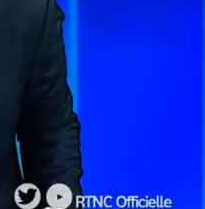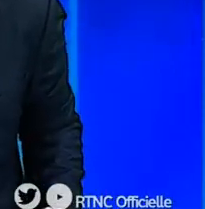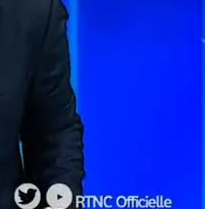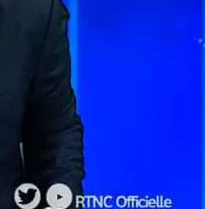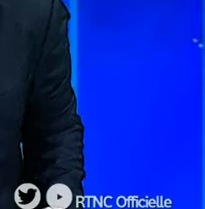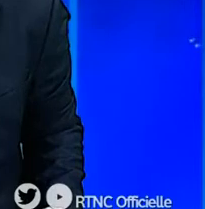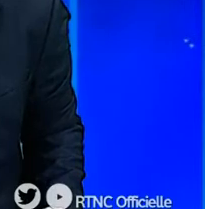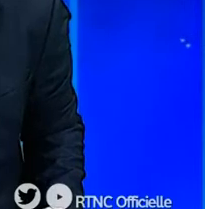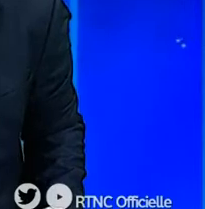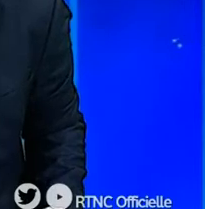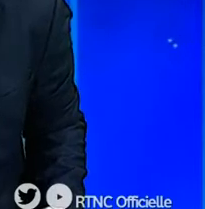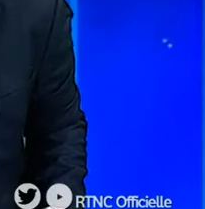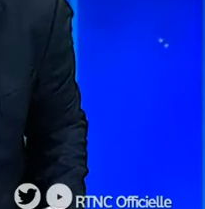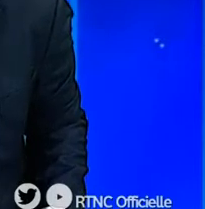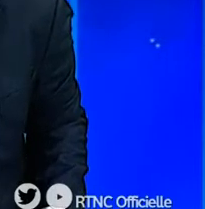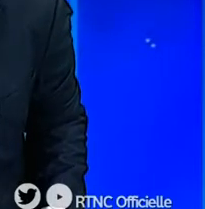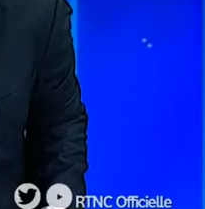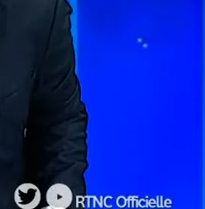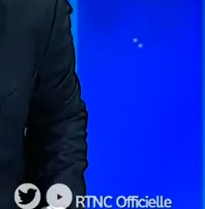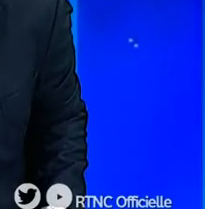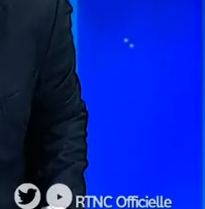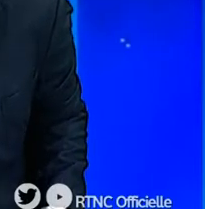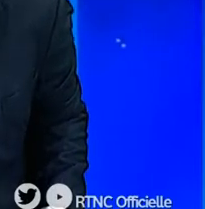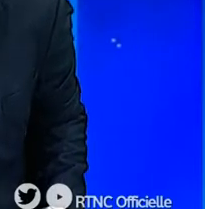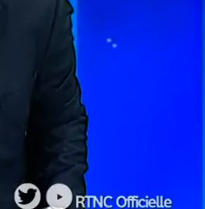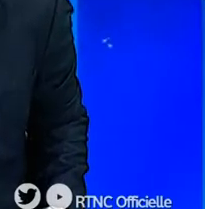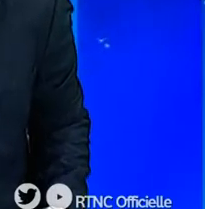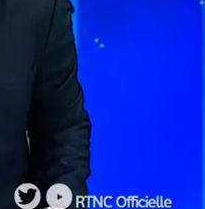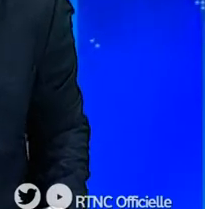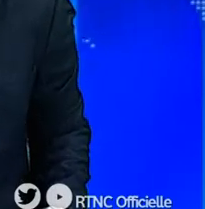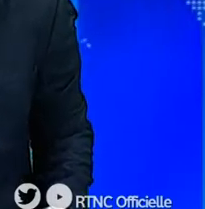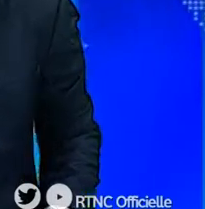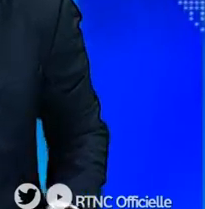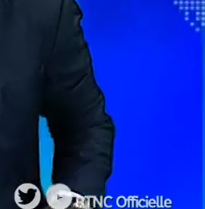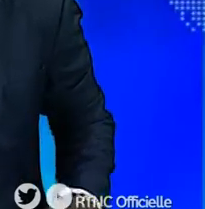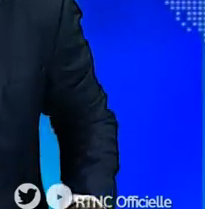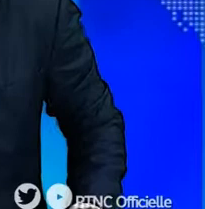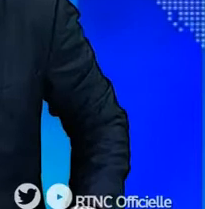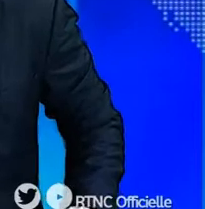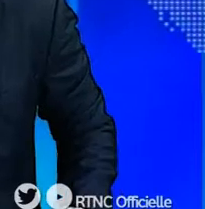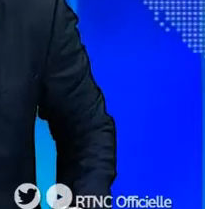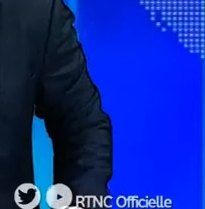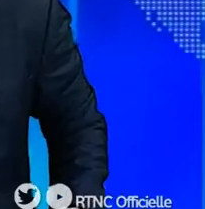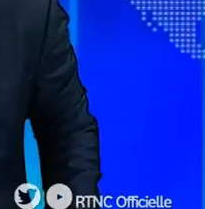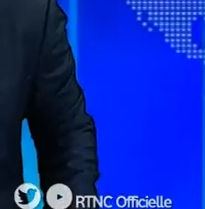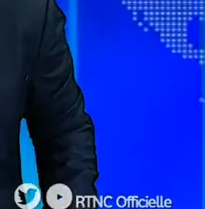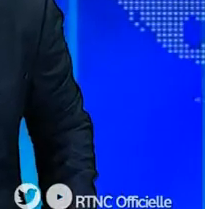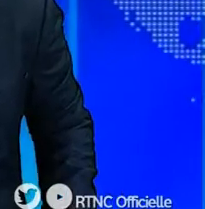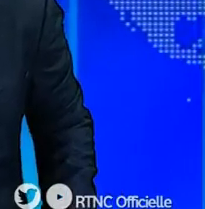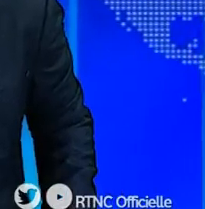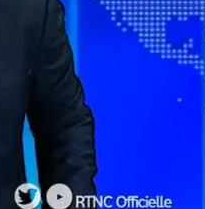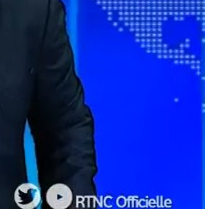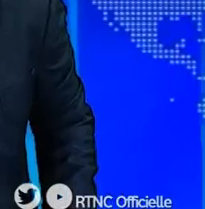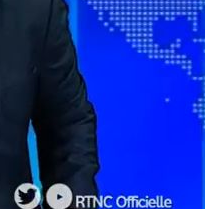l'église kimbanguiste vient de se prononcer sur l'affaire de la succession de Corneille Nanga à la tête de la